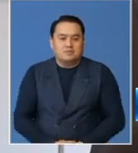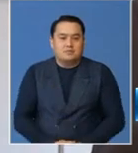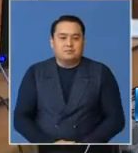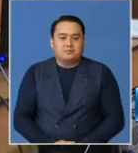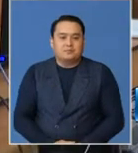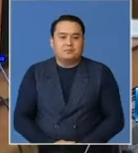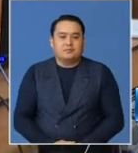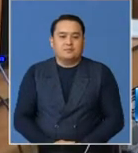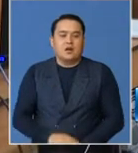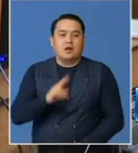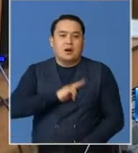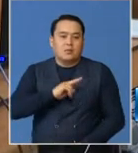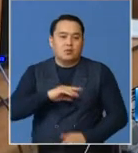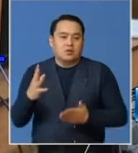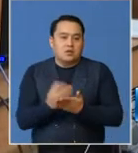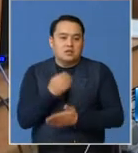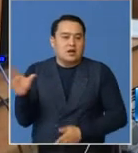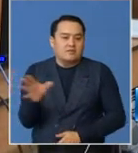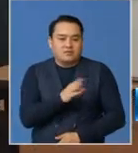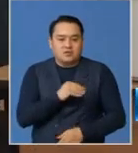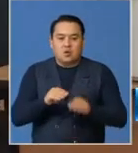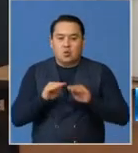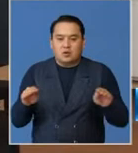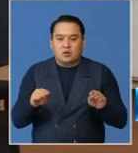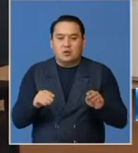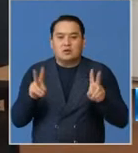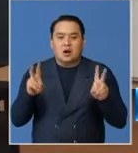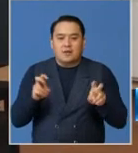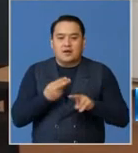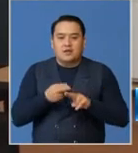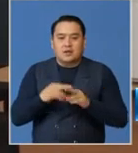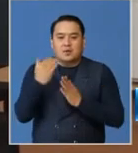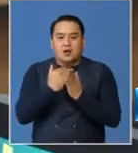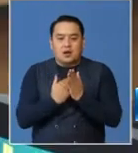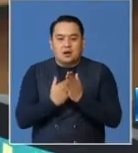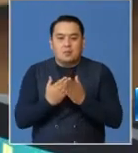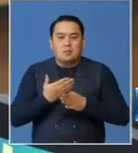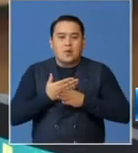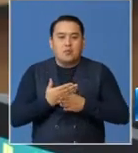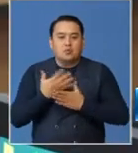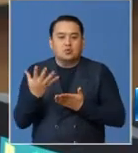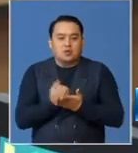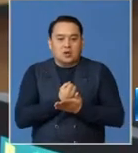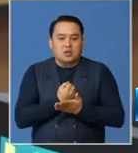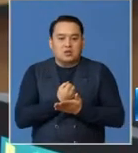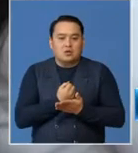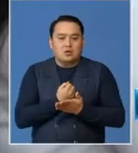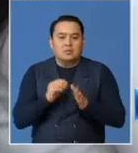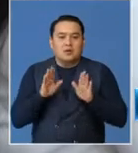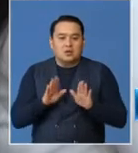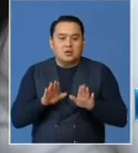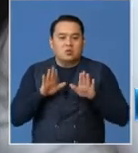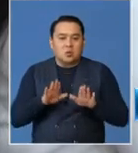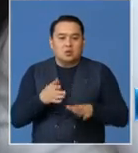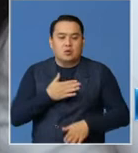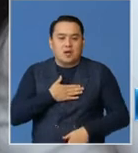работы. Работа найдется и для всех категорий граждан в рамках этой программы. Она поможет найти подходящую вакансию не только